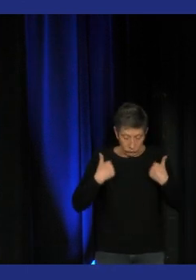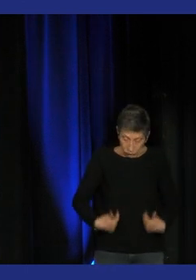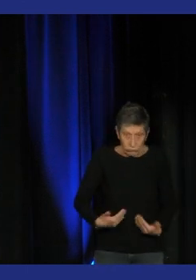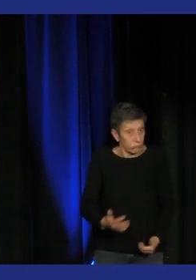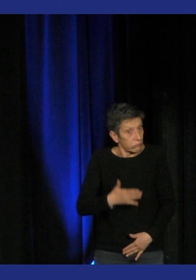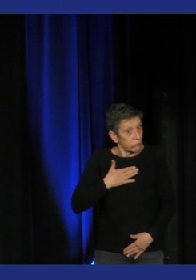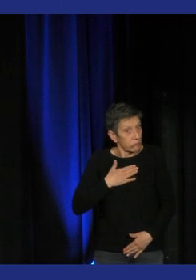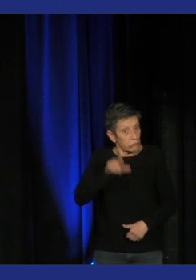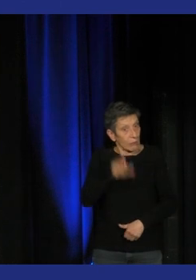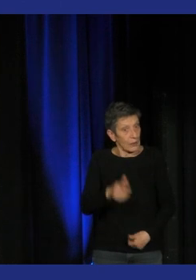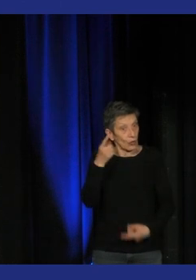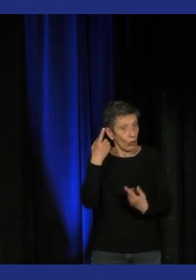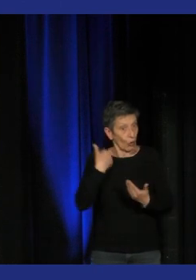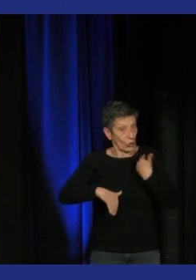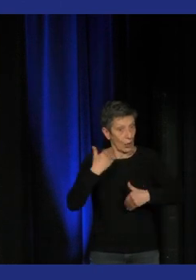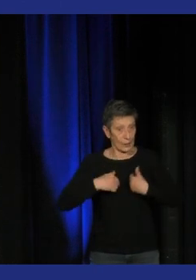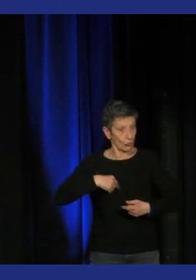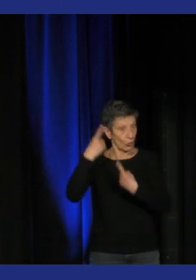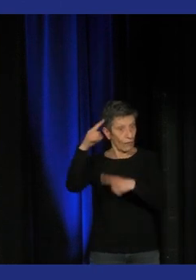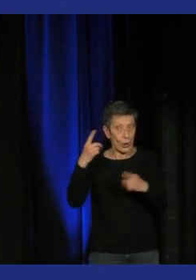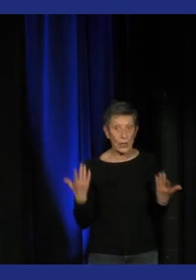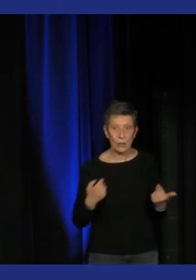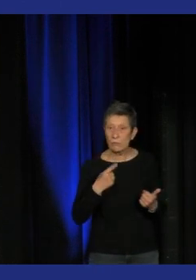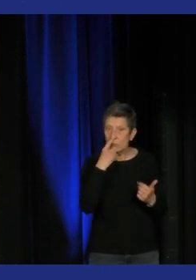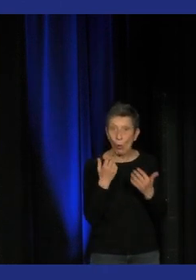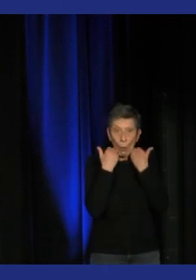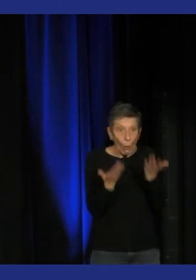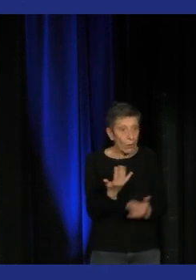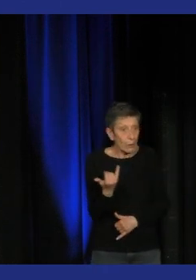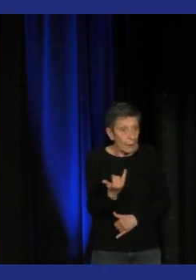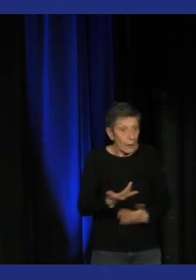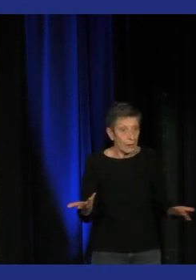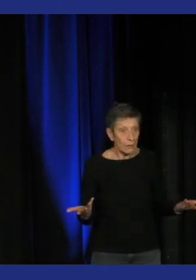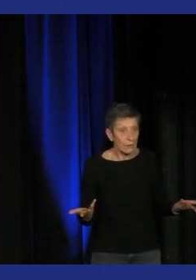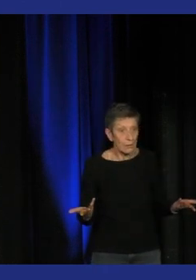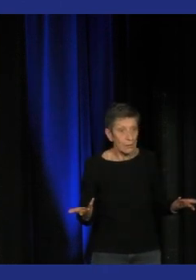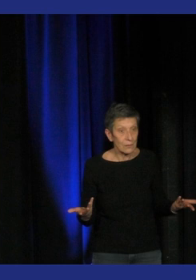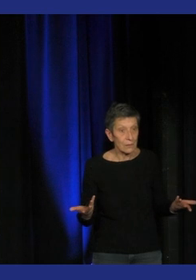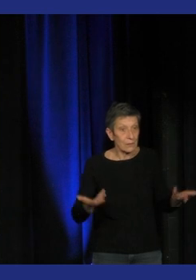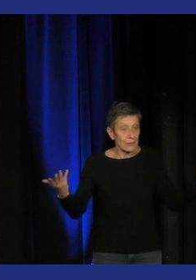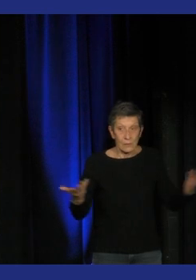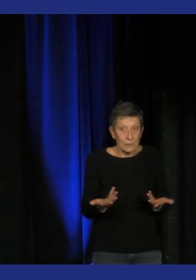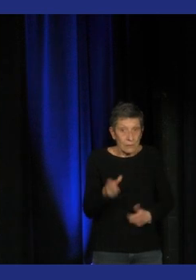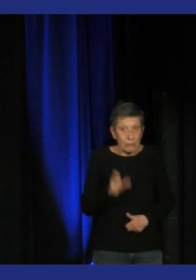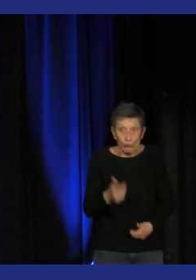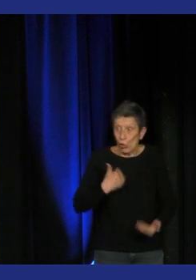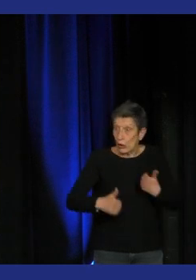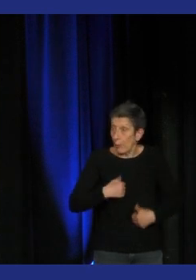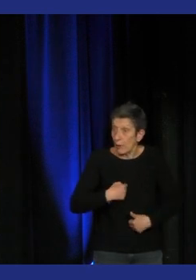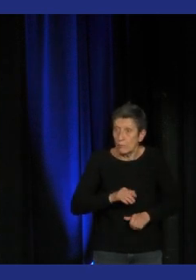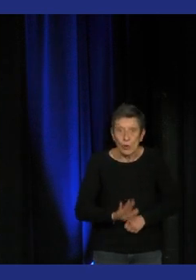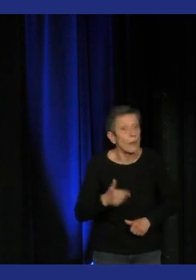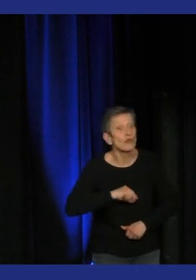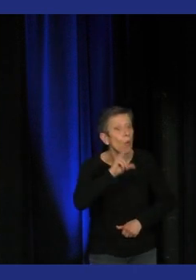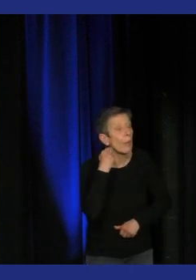pense que justement, il n'y a pas à avoir honte de se revendiquer telle, d'être une personne handicapée. Après, je comprends